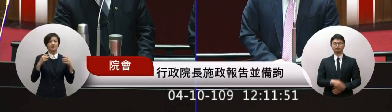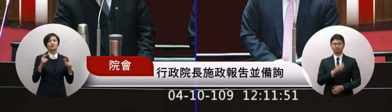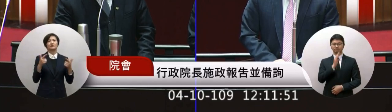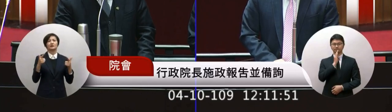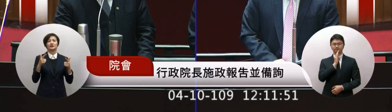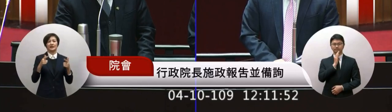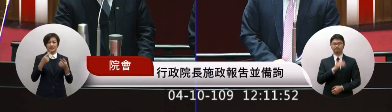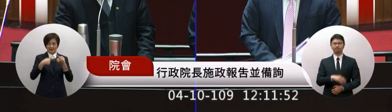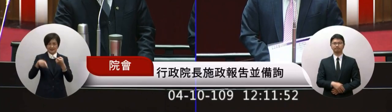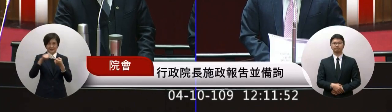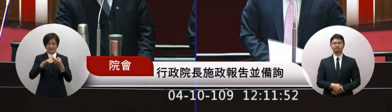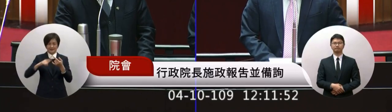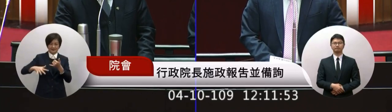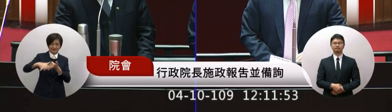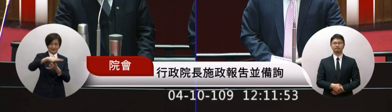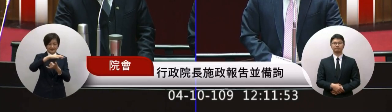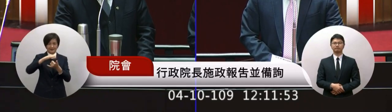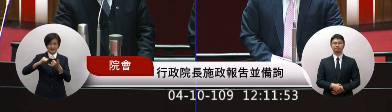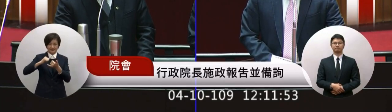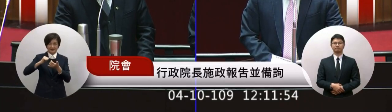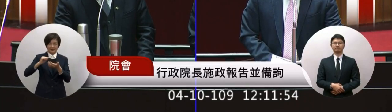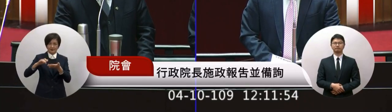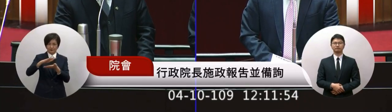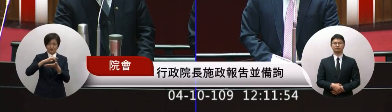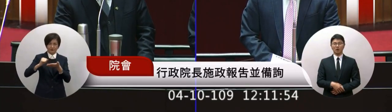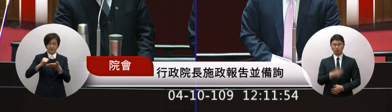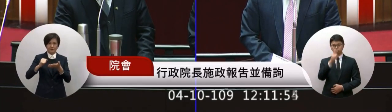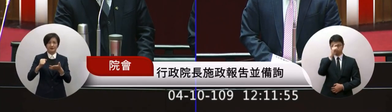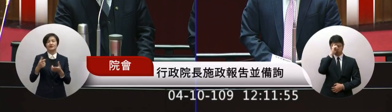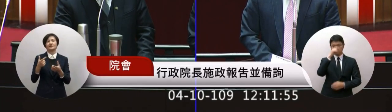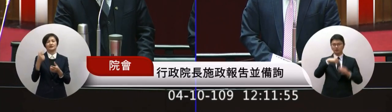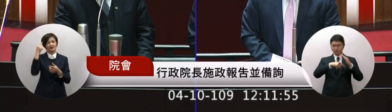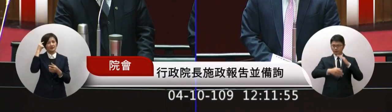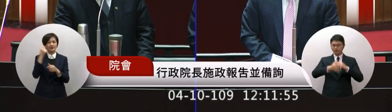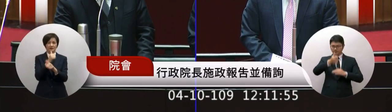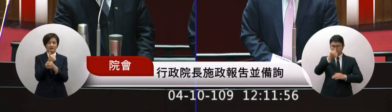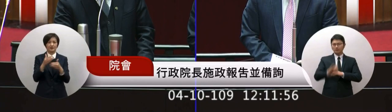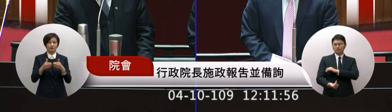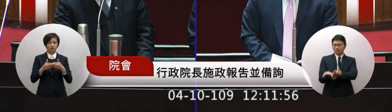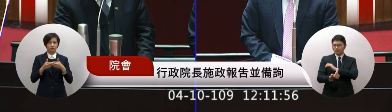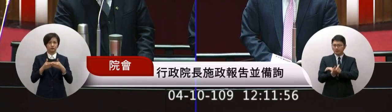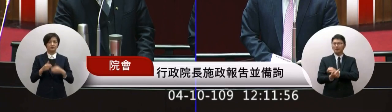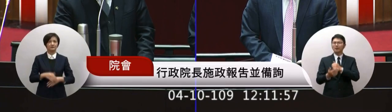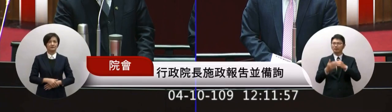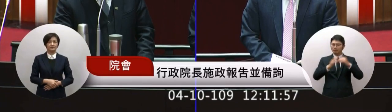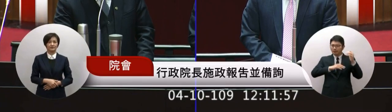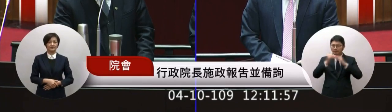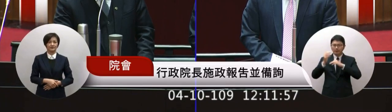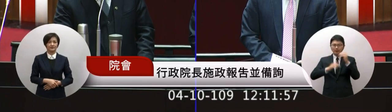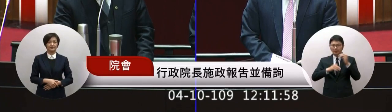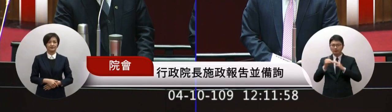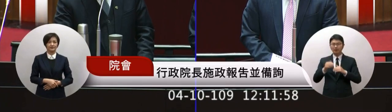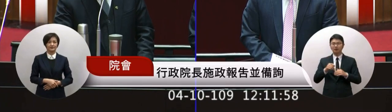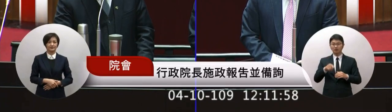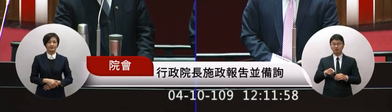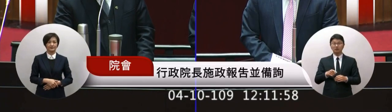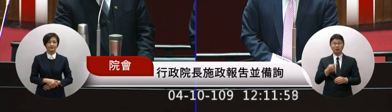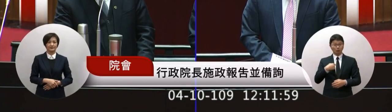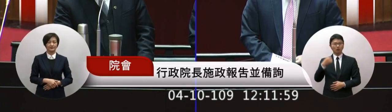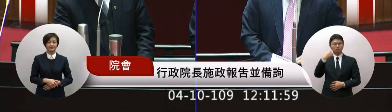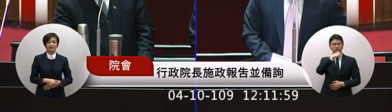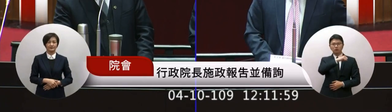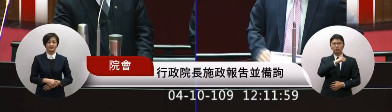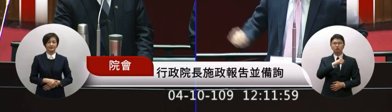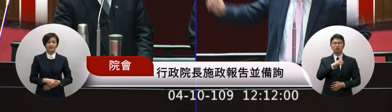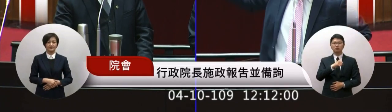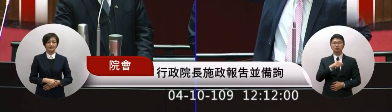这个恐怕要全盘考量一下。 所以希望院长能够尽快帮忙， 好， 让我们这个台湾其实为什么